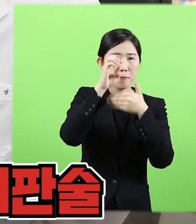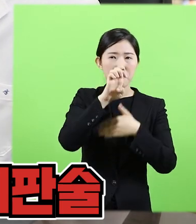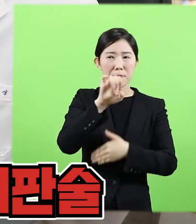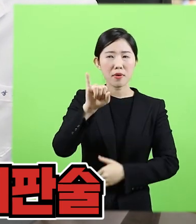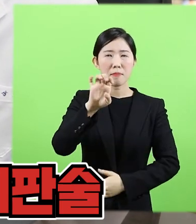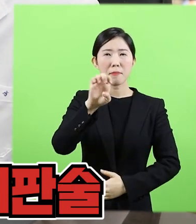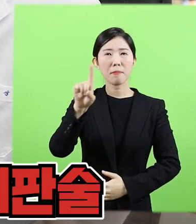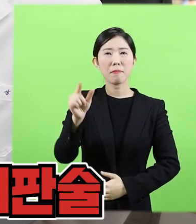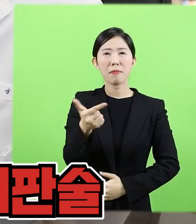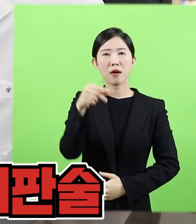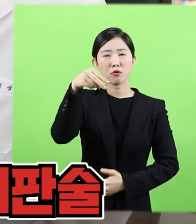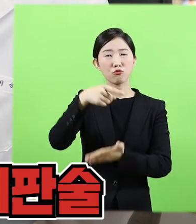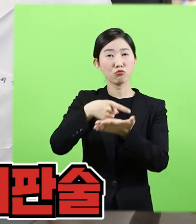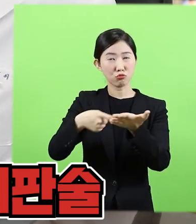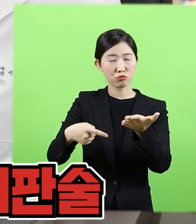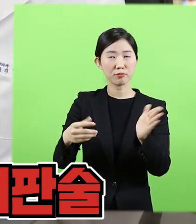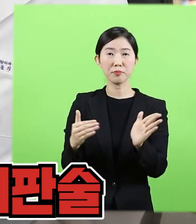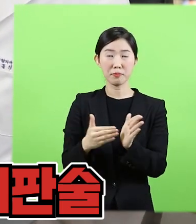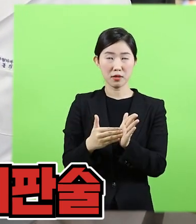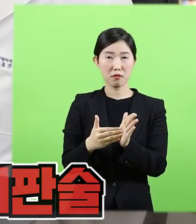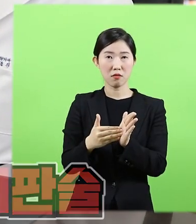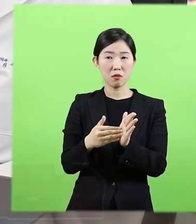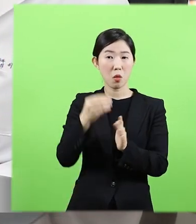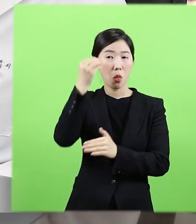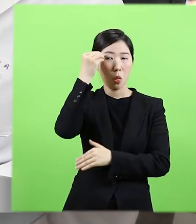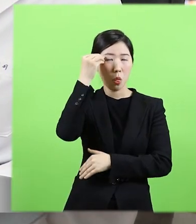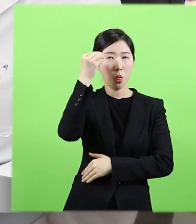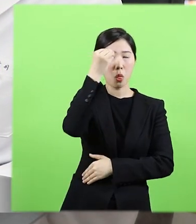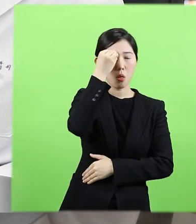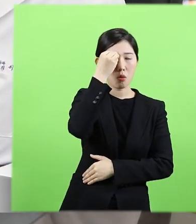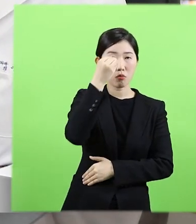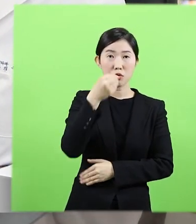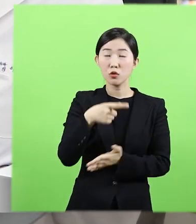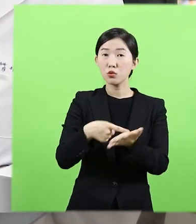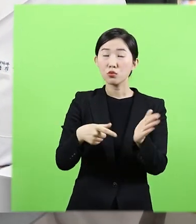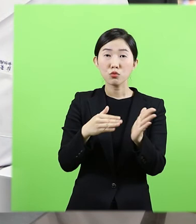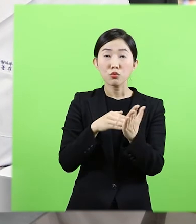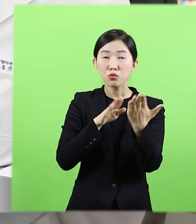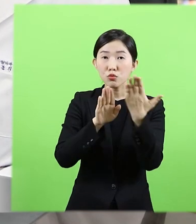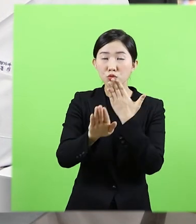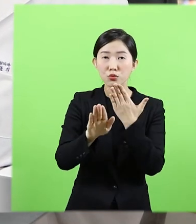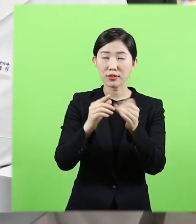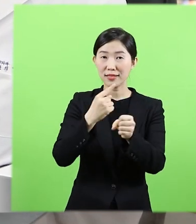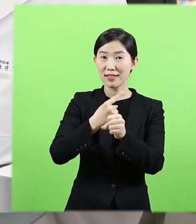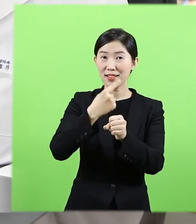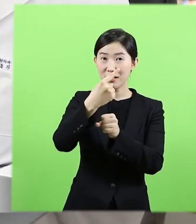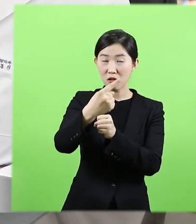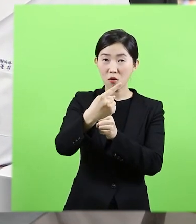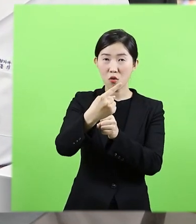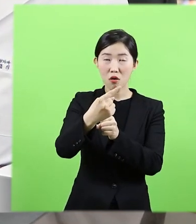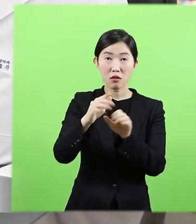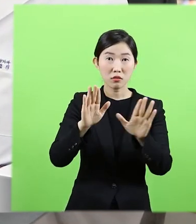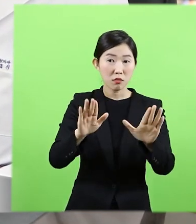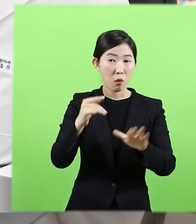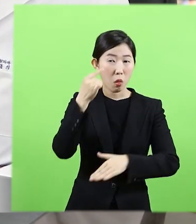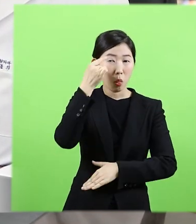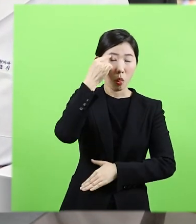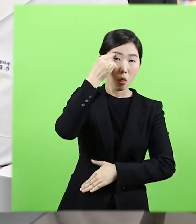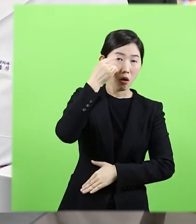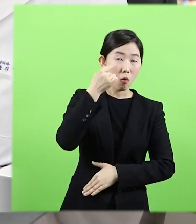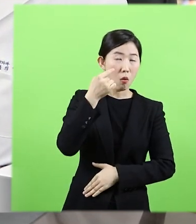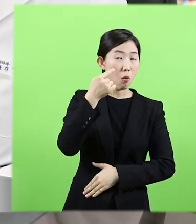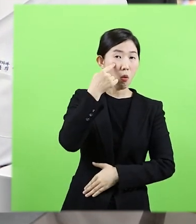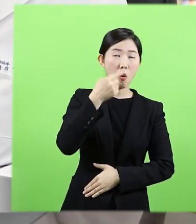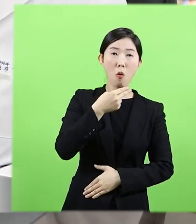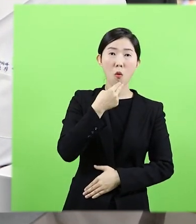옮겨주는 눈둘레근 피판술을 시행했습니다. 수술하고 1년이 지난 모습으로 이 부분이